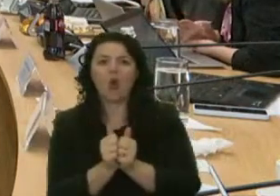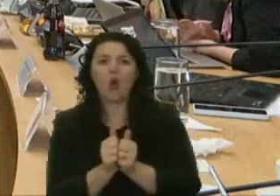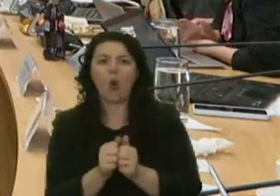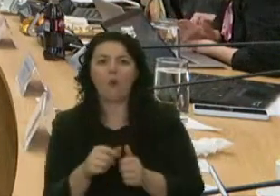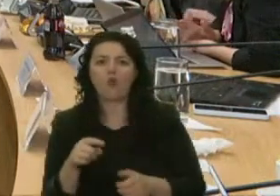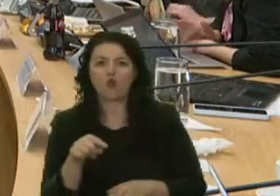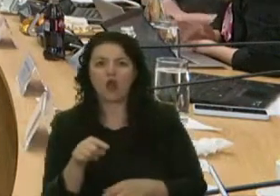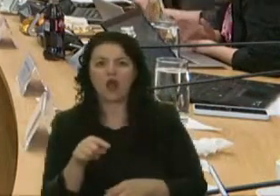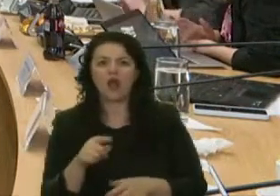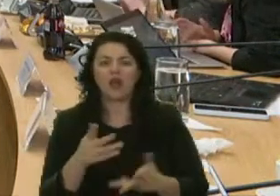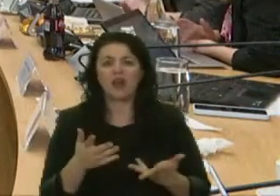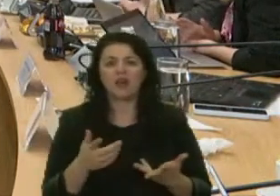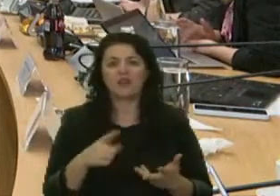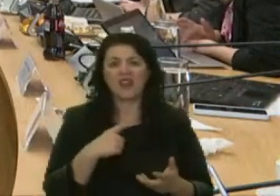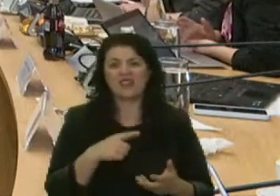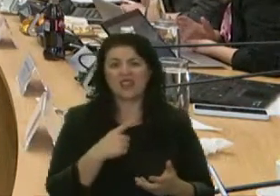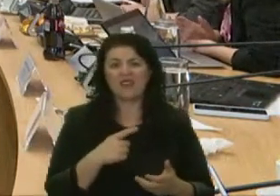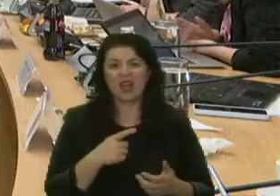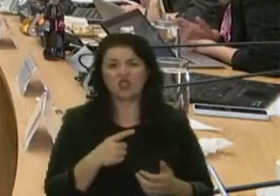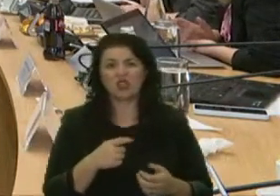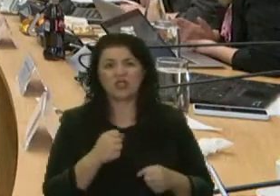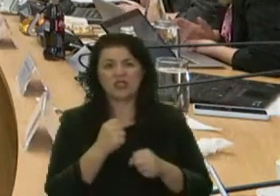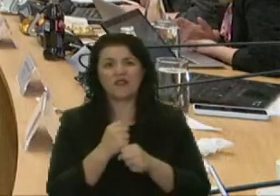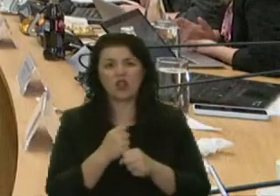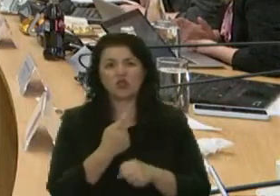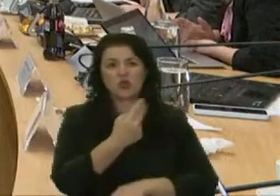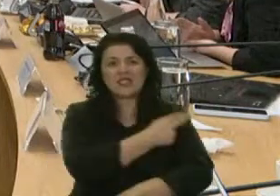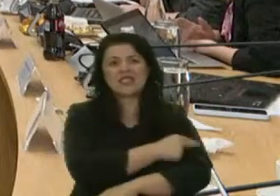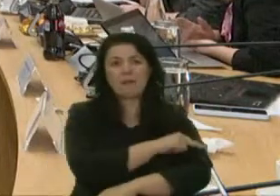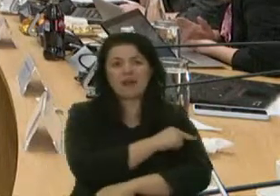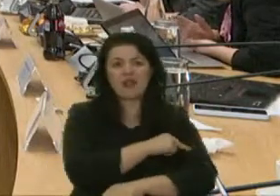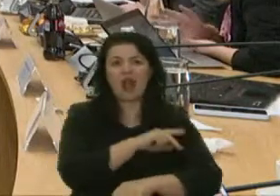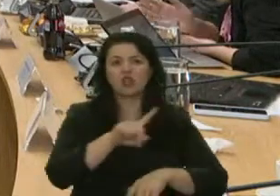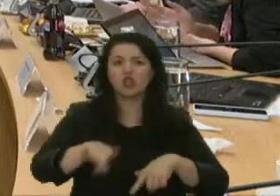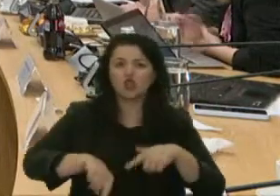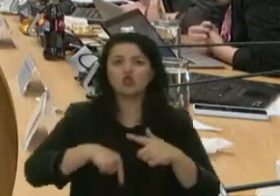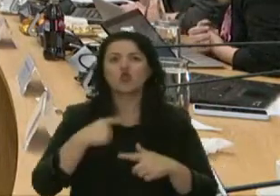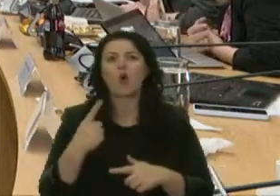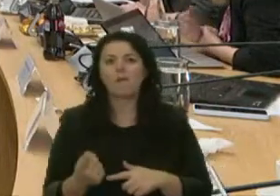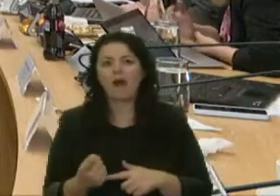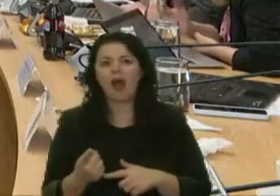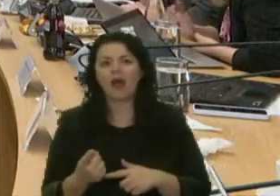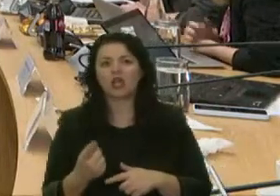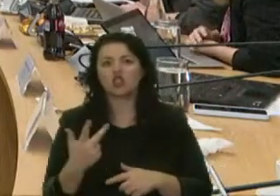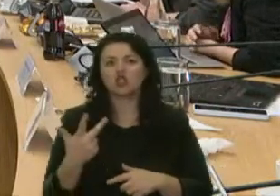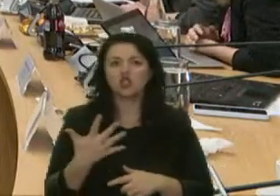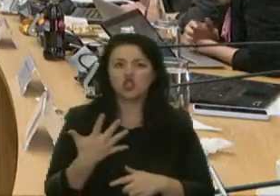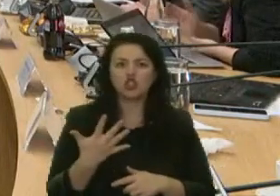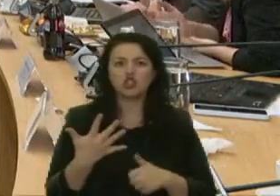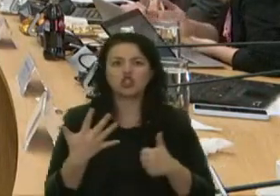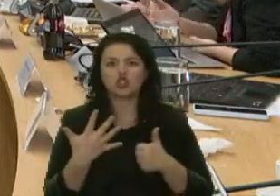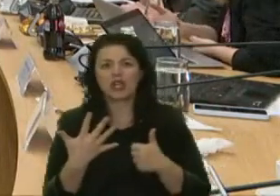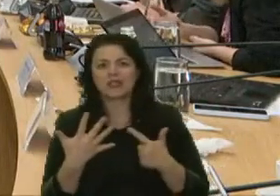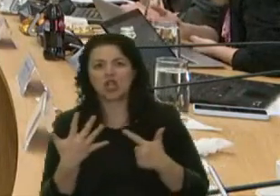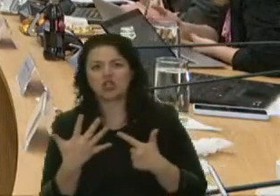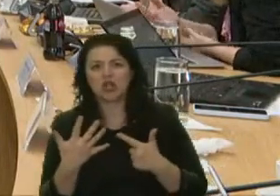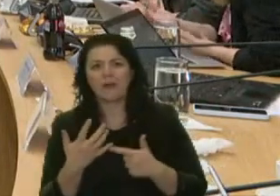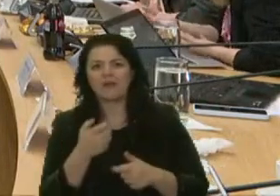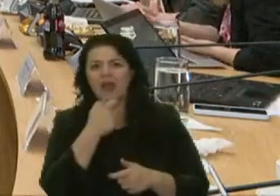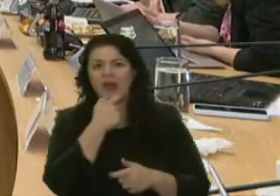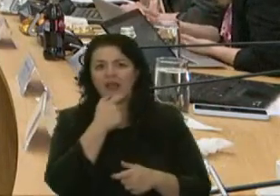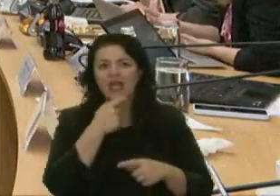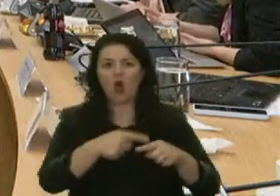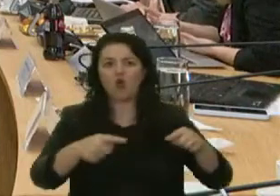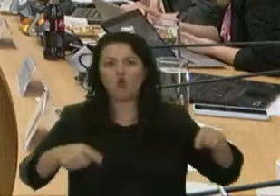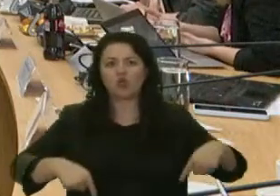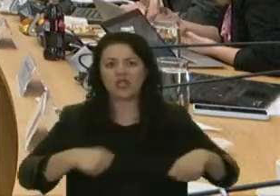efectiv o prostie să sapi să creezi un spital și după aceea după încă cinci 6 7 ani să sapi în curte să